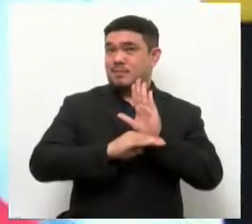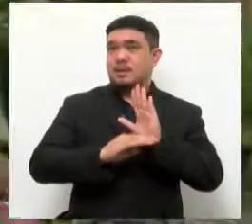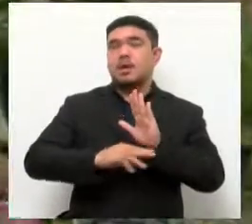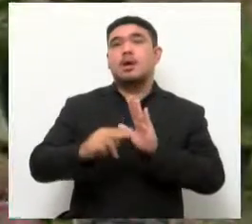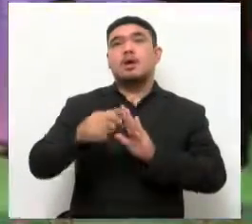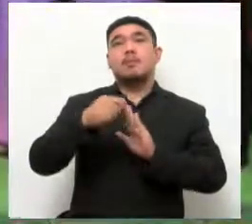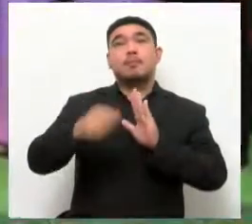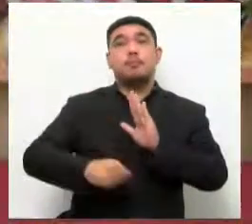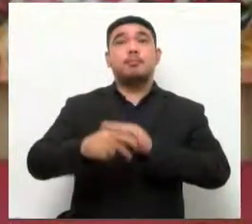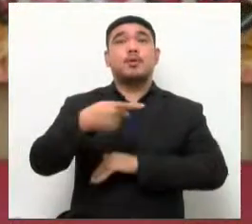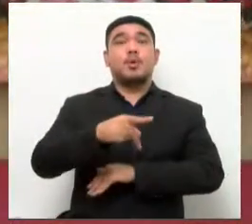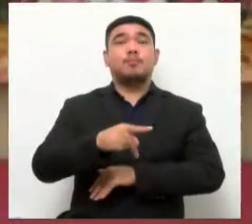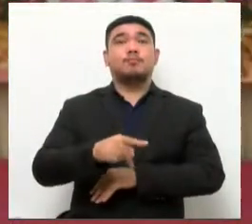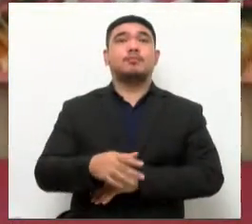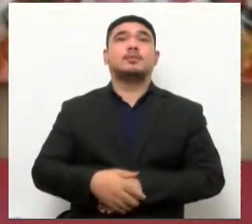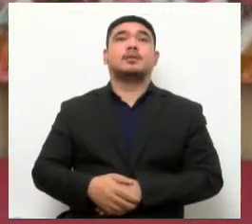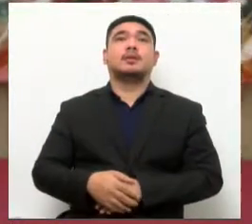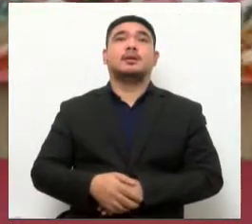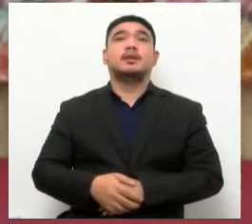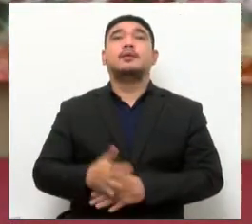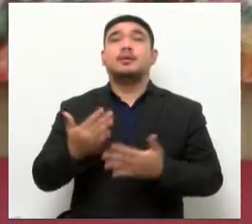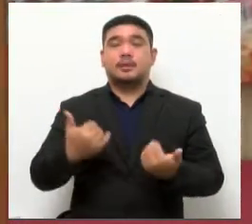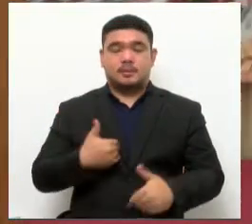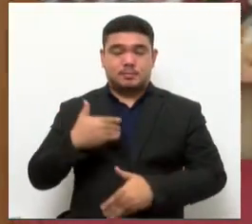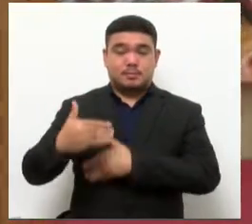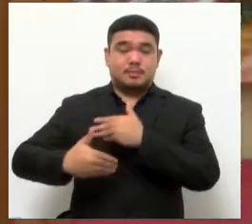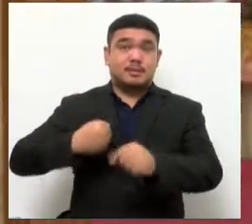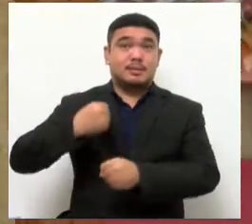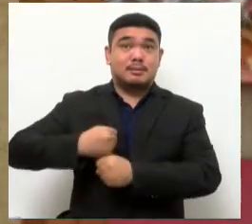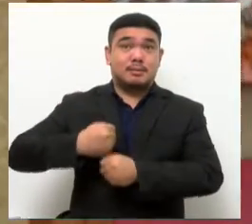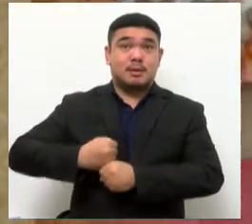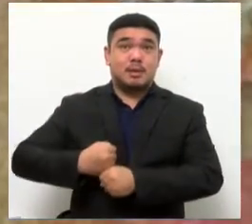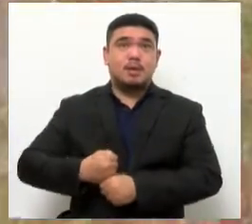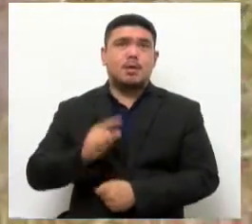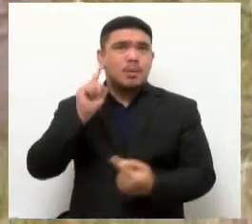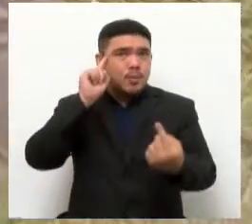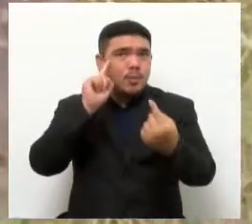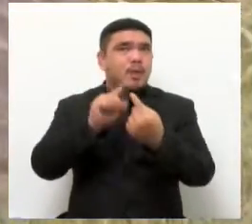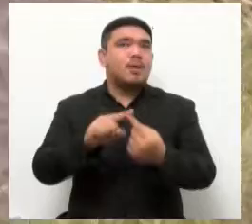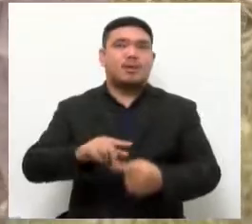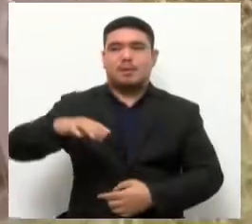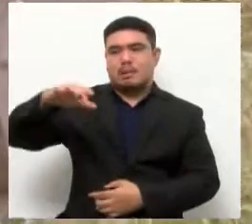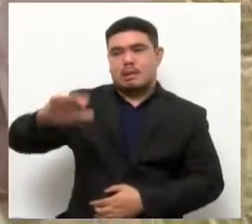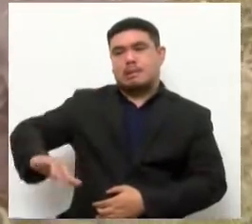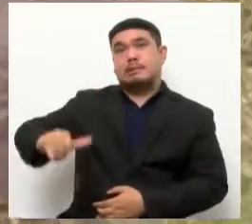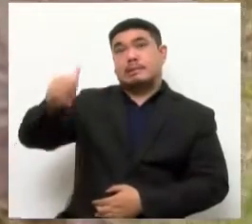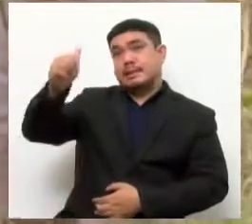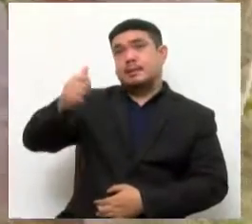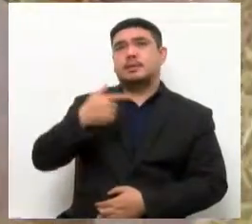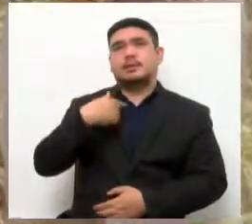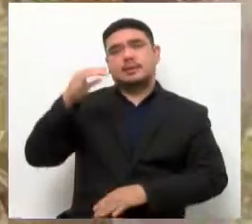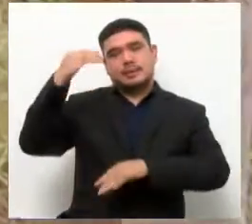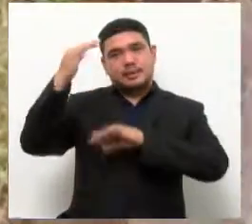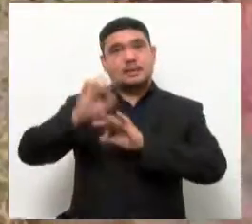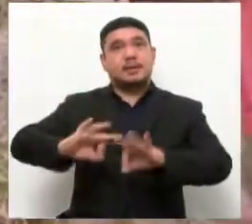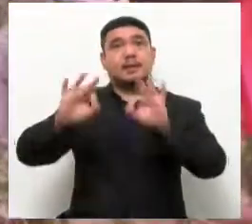าประถมศึกษานครราชสีมาเขต4ได้ดำเนินการตามจุดเน้นนำองค์กรสู่ความเป็นเลิศตามกิจกรรมสำคัญที่ดำเนิน